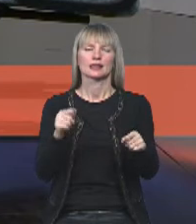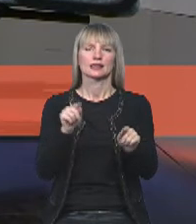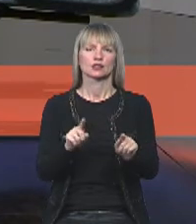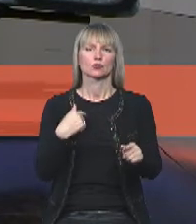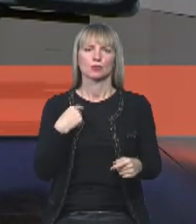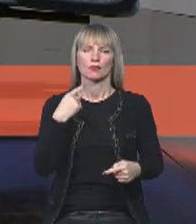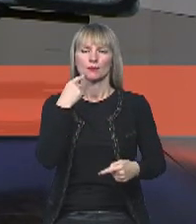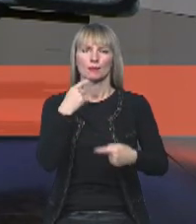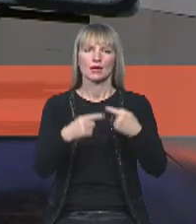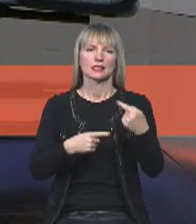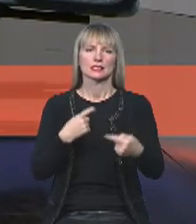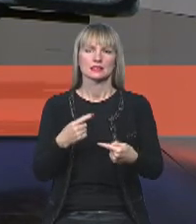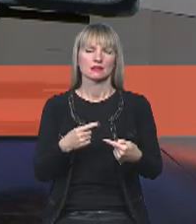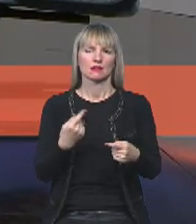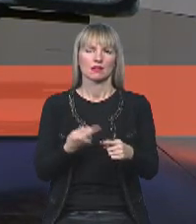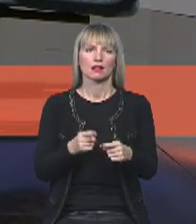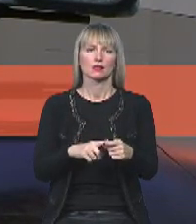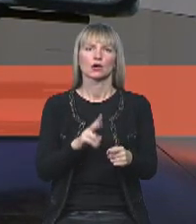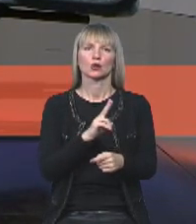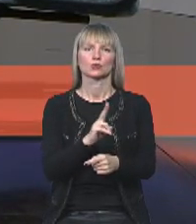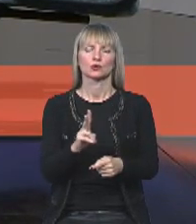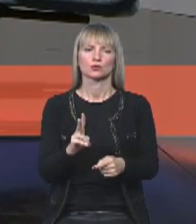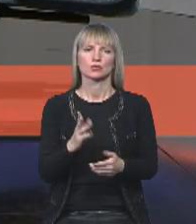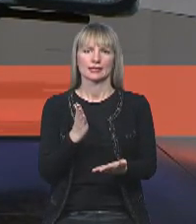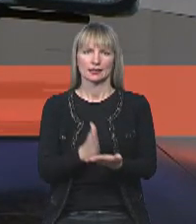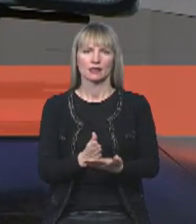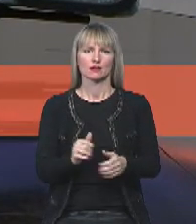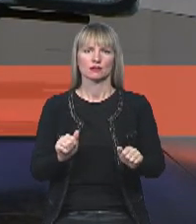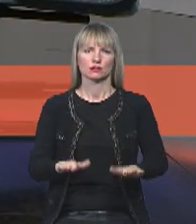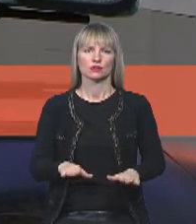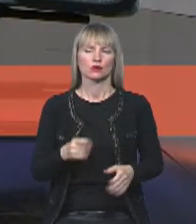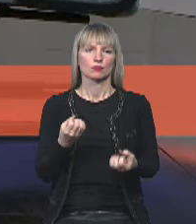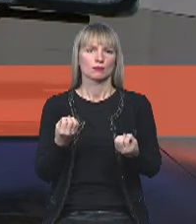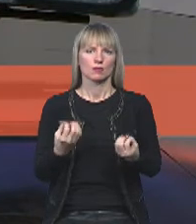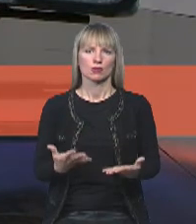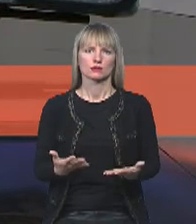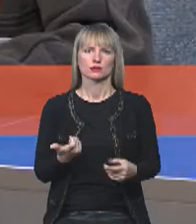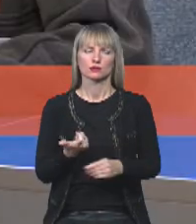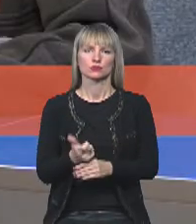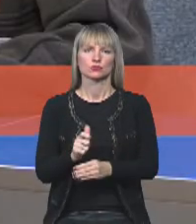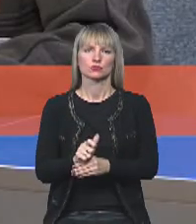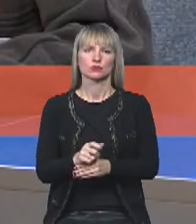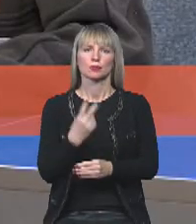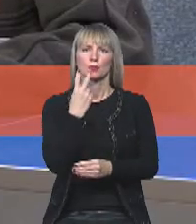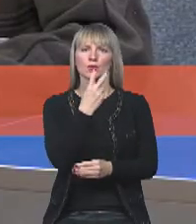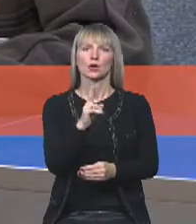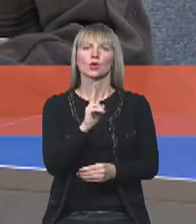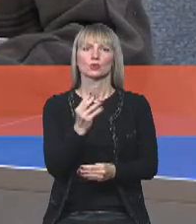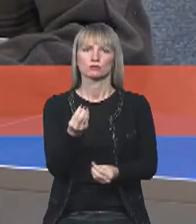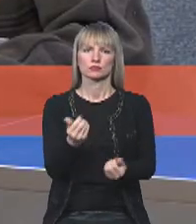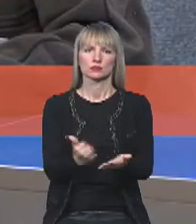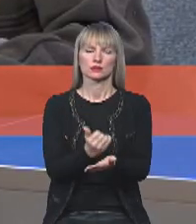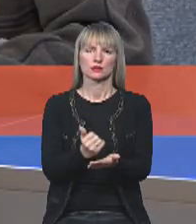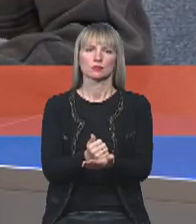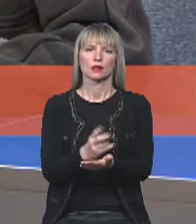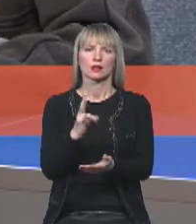ми постійно на ці граблі, хтось намагається. Так є рішення. Воно дуже просте. Так. Посмотрите, хто заробляє на